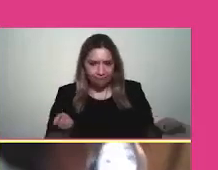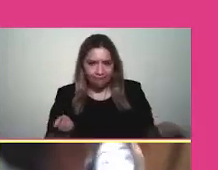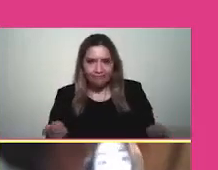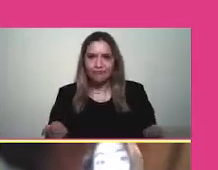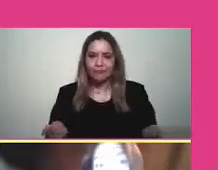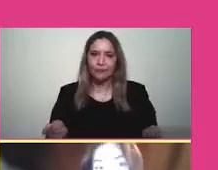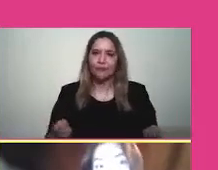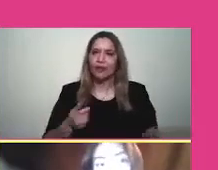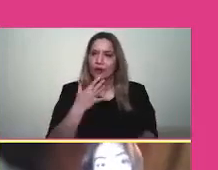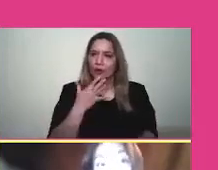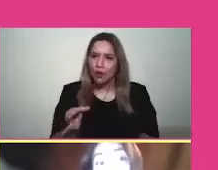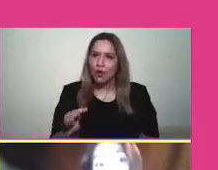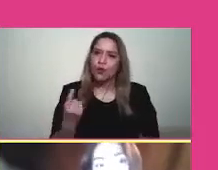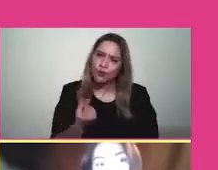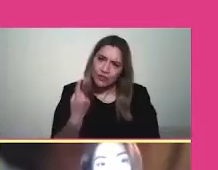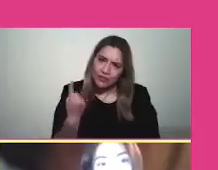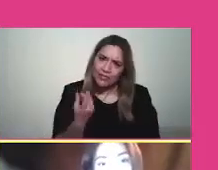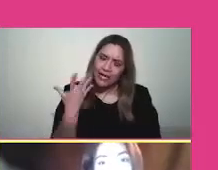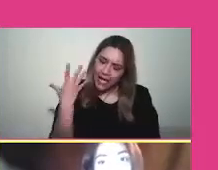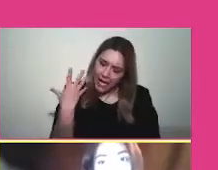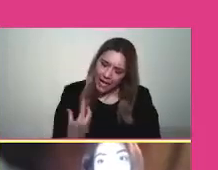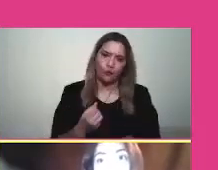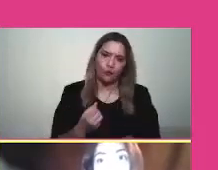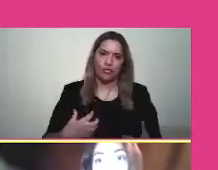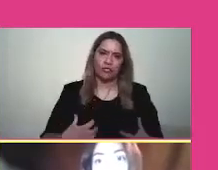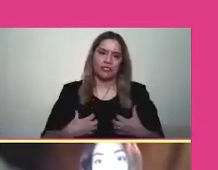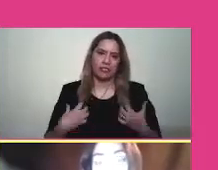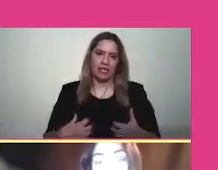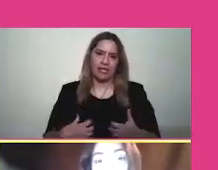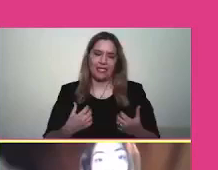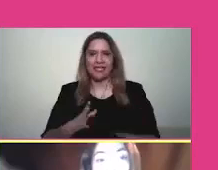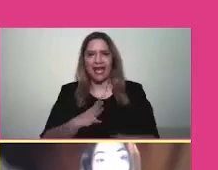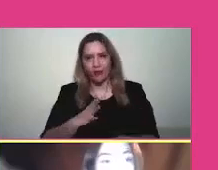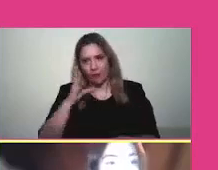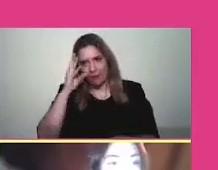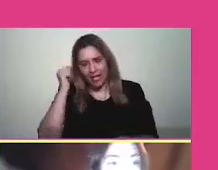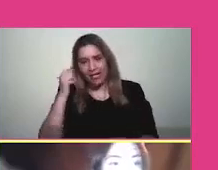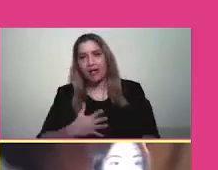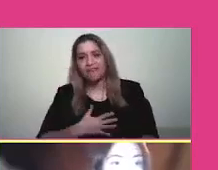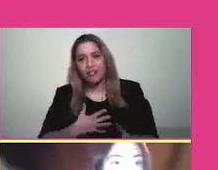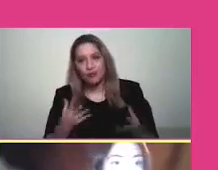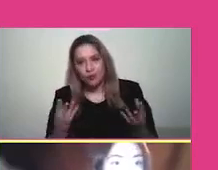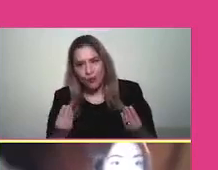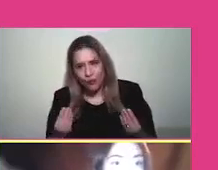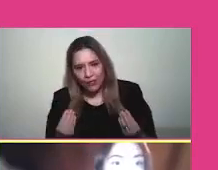που έχουν πολύ συχνά τα άτομα με άνοια. Σας ευχαριστώ πάρα πολύ. Θα